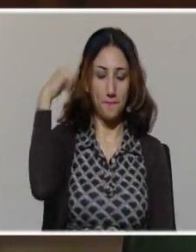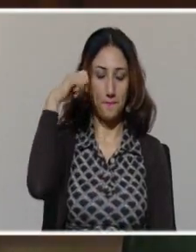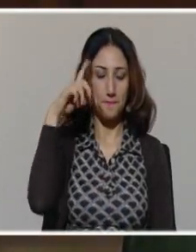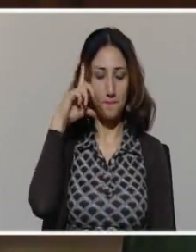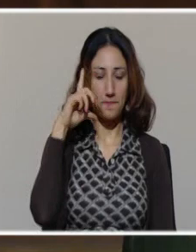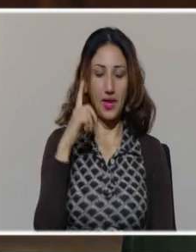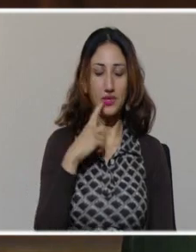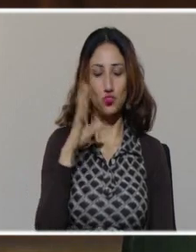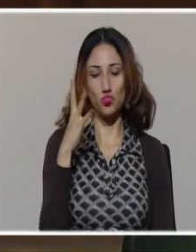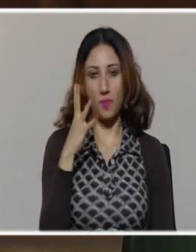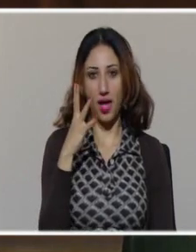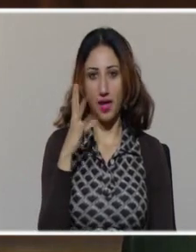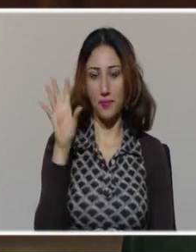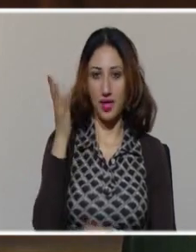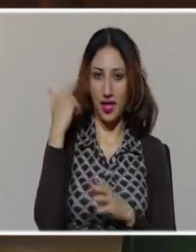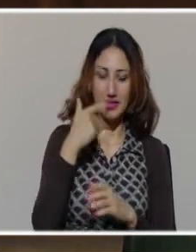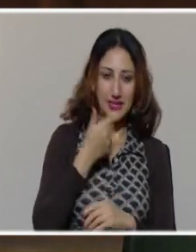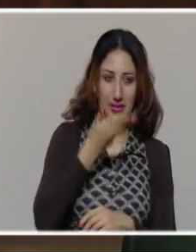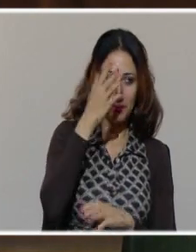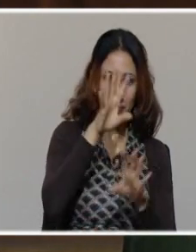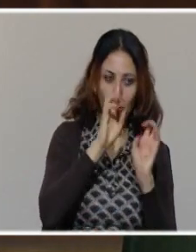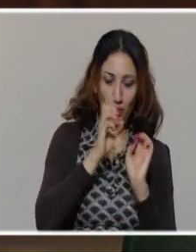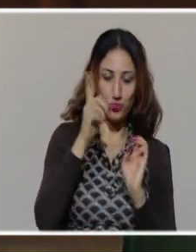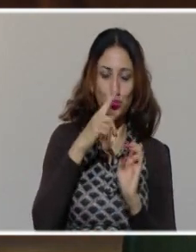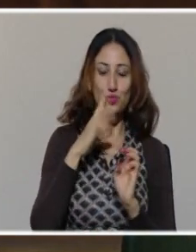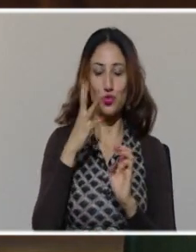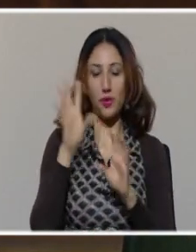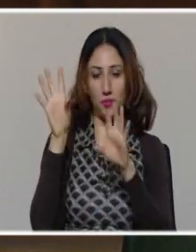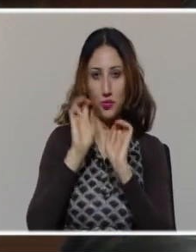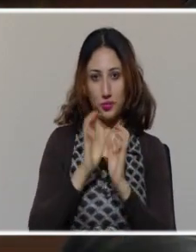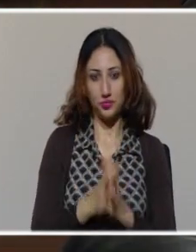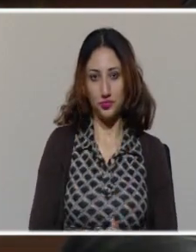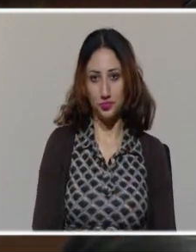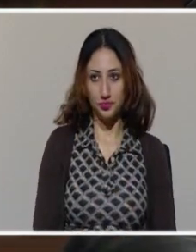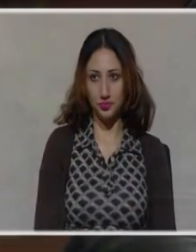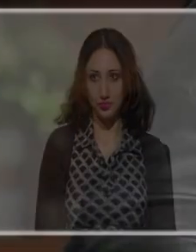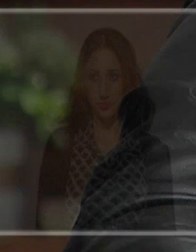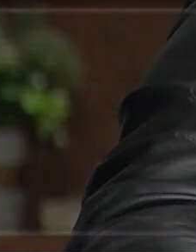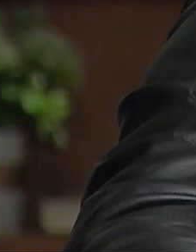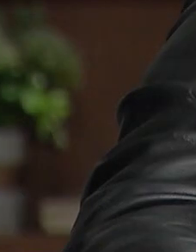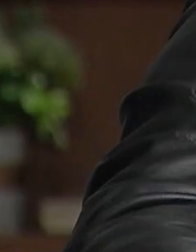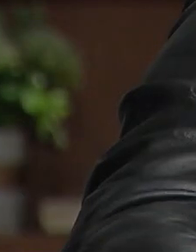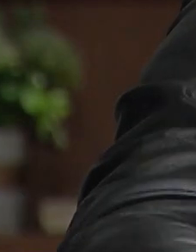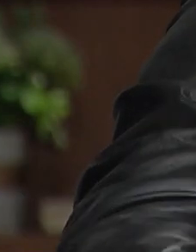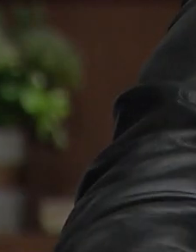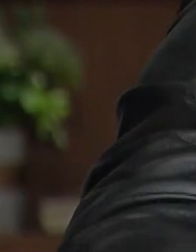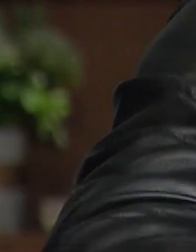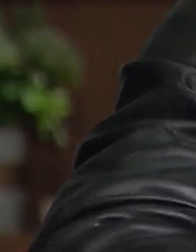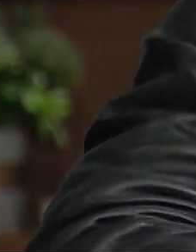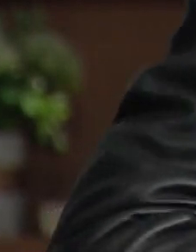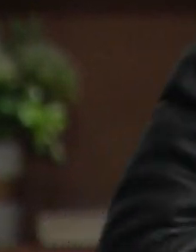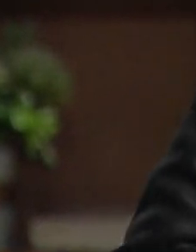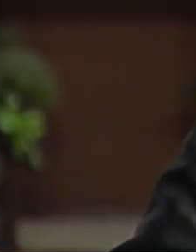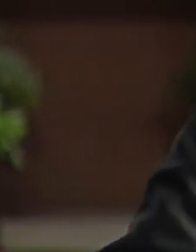خلي بالك الرئيس مبارك ايه هو لما كبر بيجيبه في شبابه يلا لا يعني هو كان يعني الممثل دايما لما بيجي